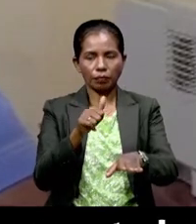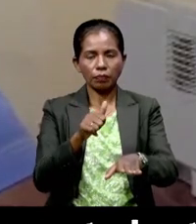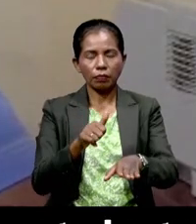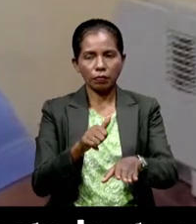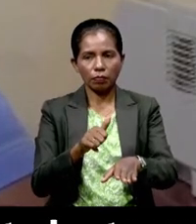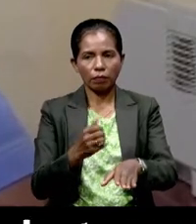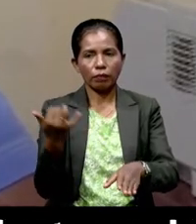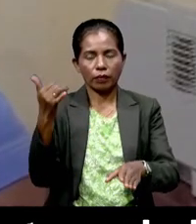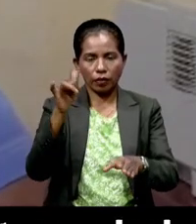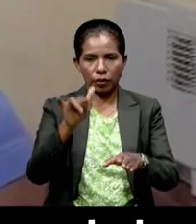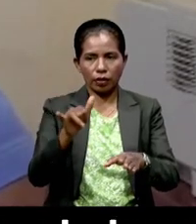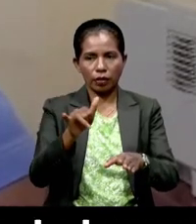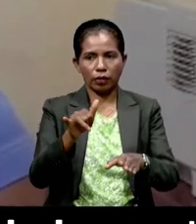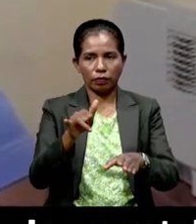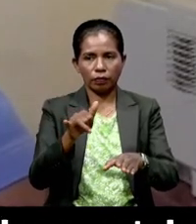sirenia